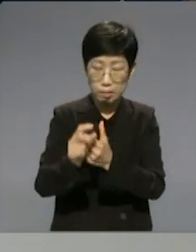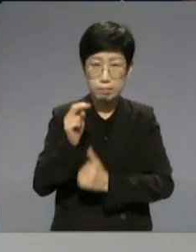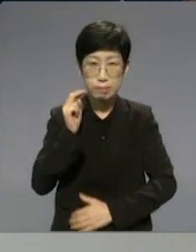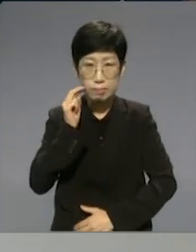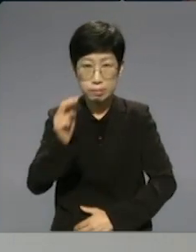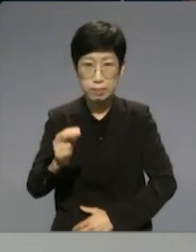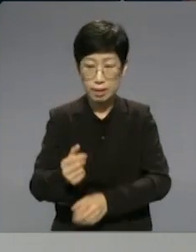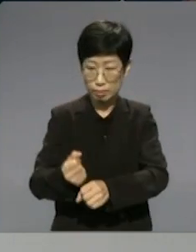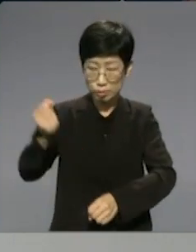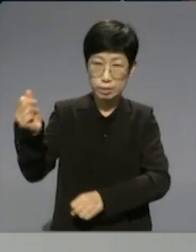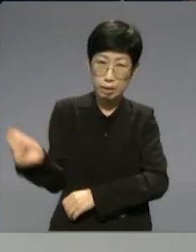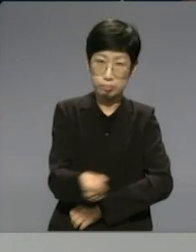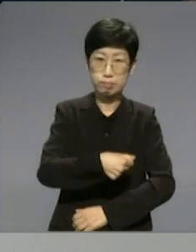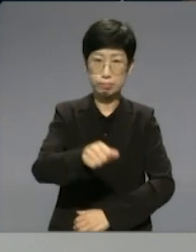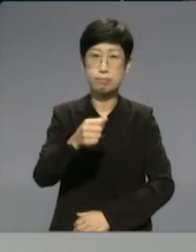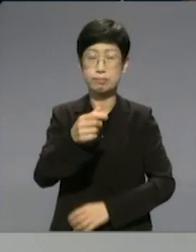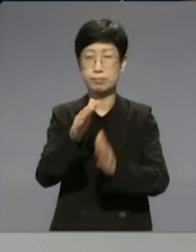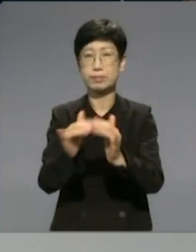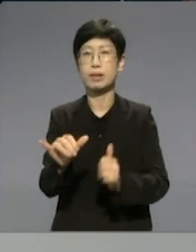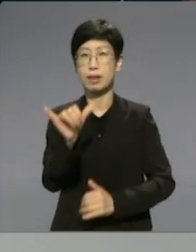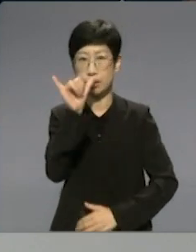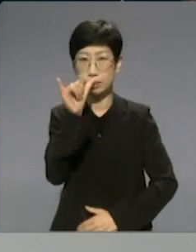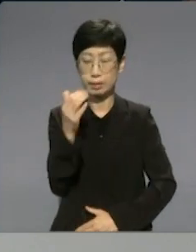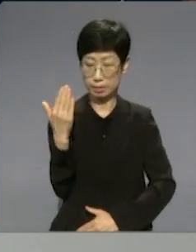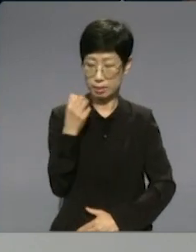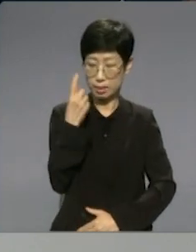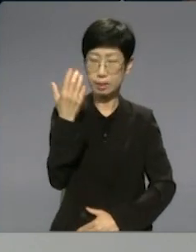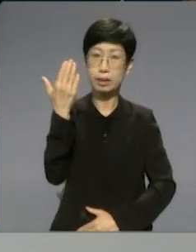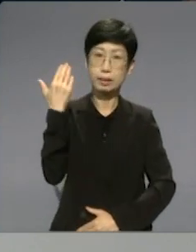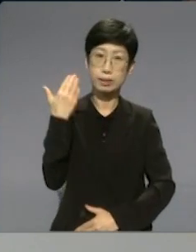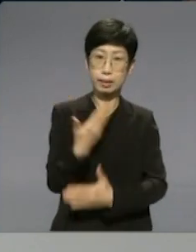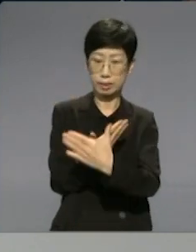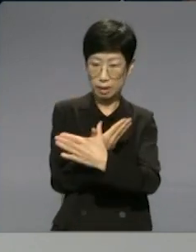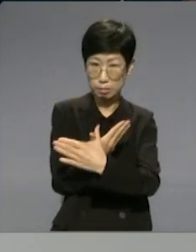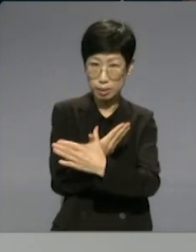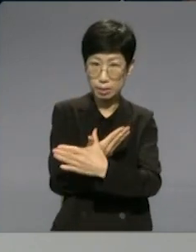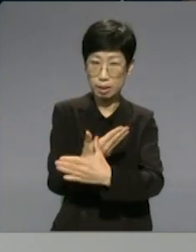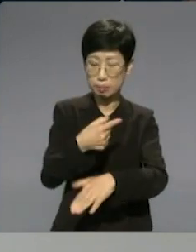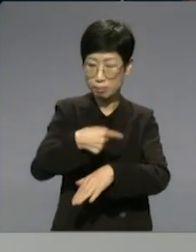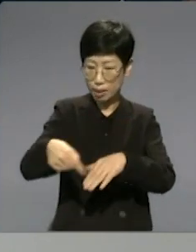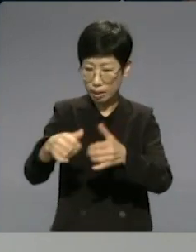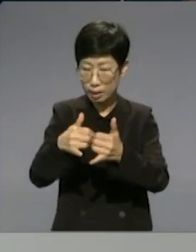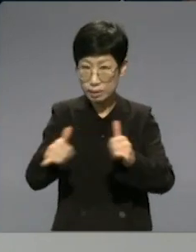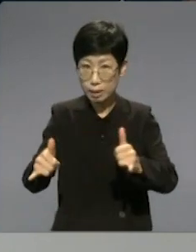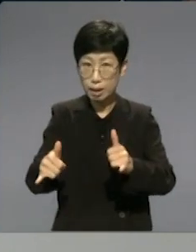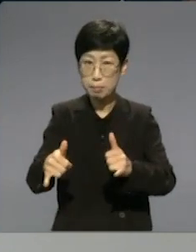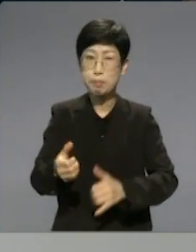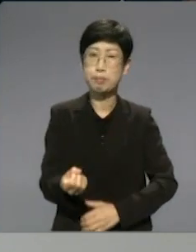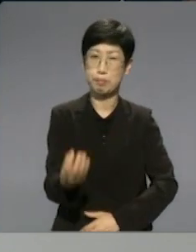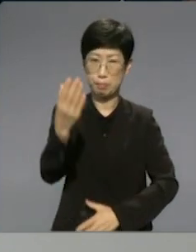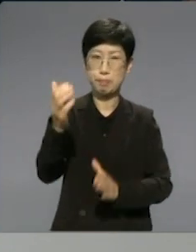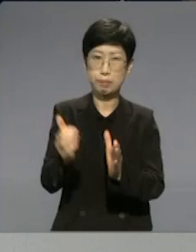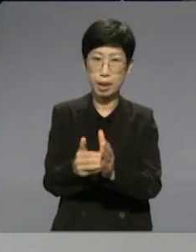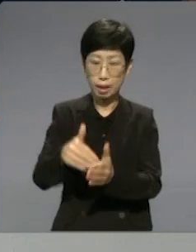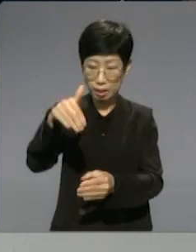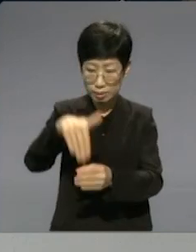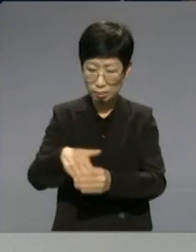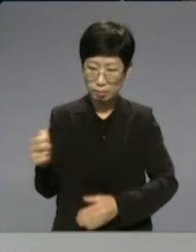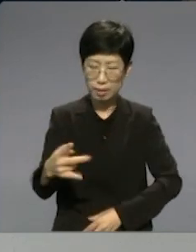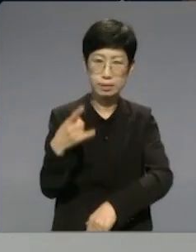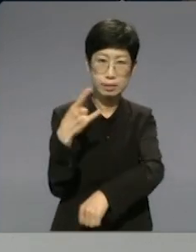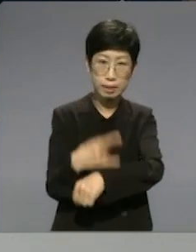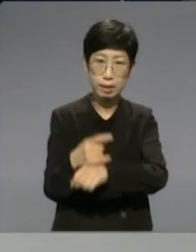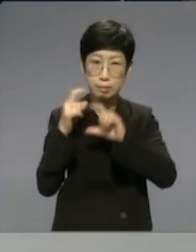사람도 있었는데요. 한 달 전 알바니아계가 이긴 선거를 다시 하겠다고 선언한 게 갈등을 폭발시켰습니다.